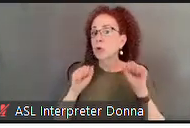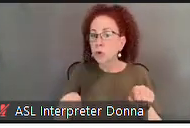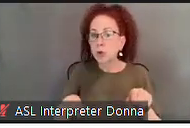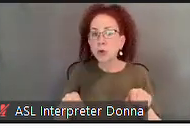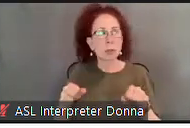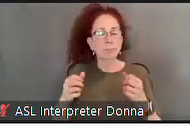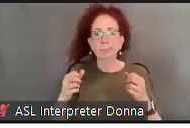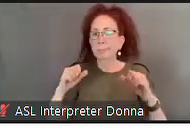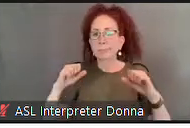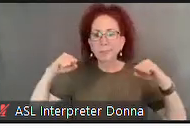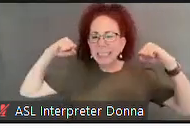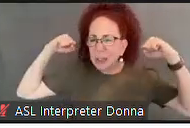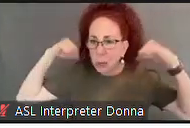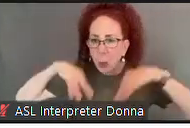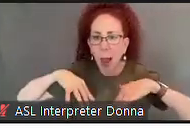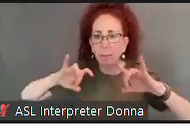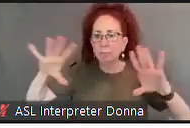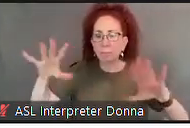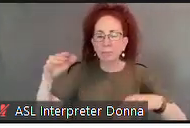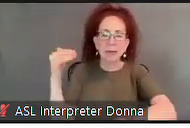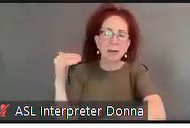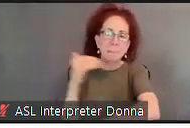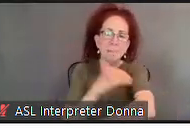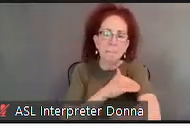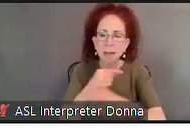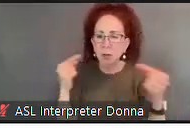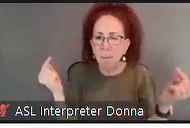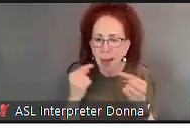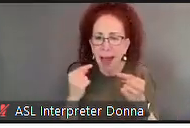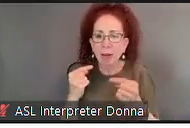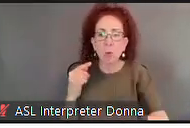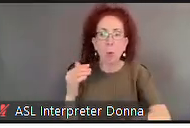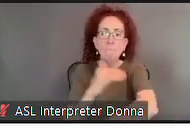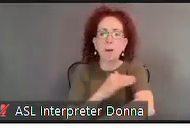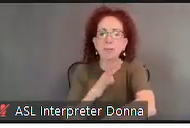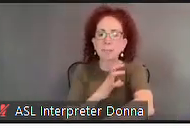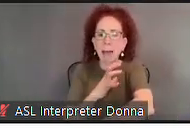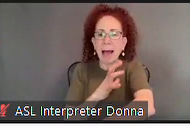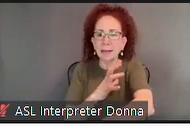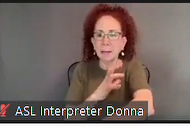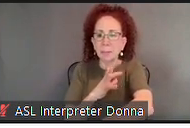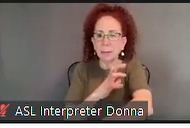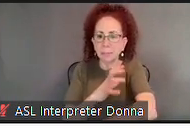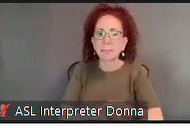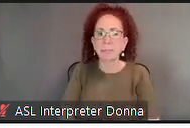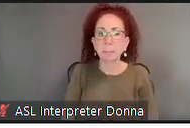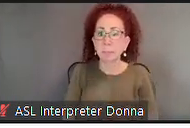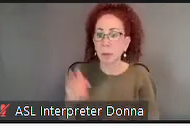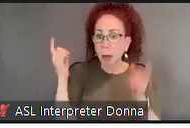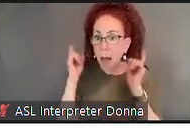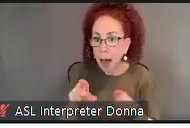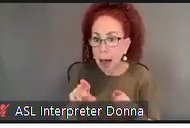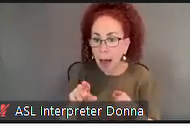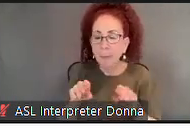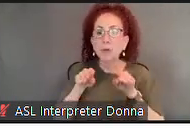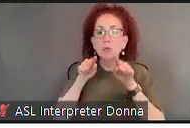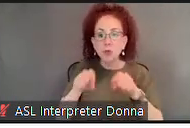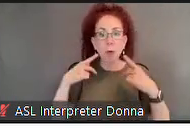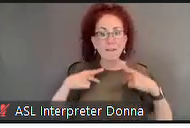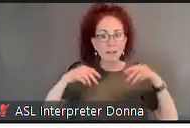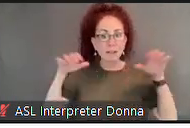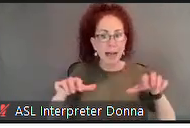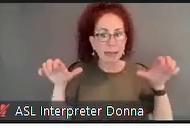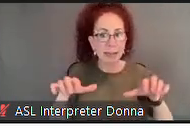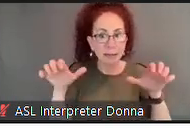受热有关系的，也可能是觉得是你如果说冒汗冒的很多的话呢，有时候你的肌肉